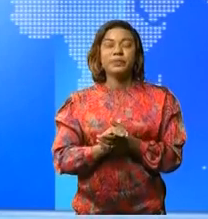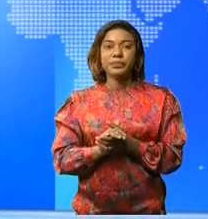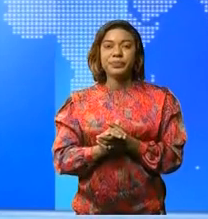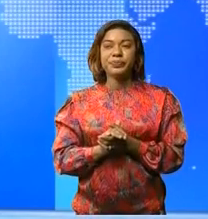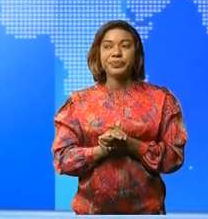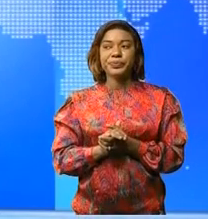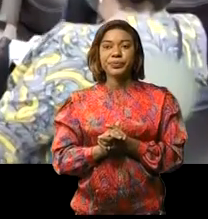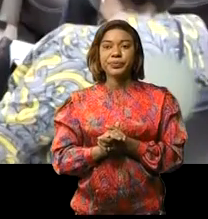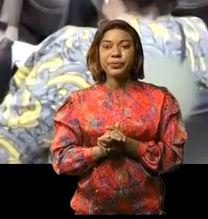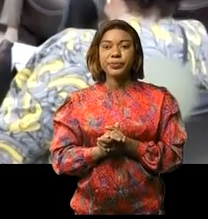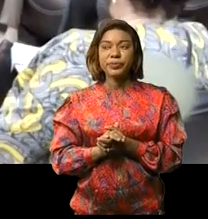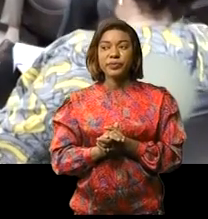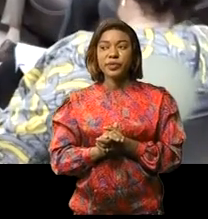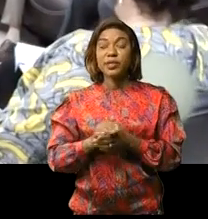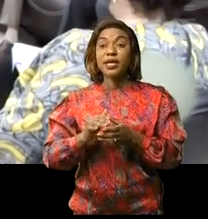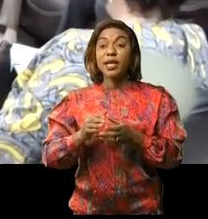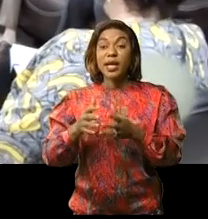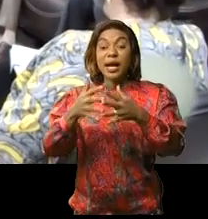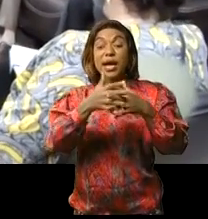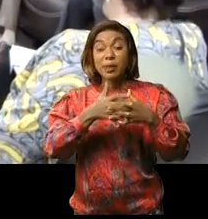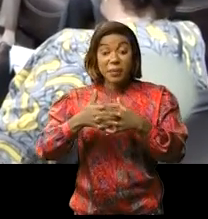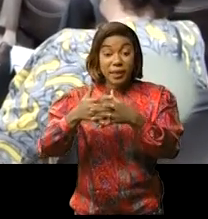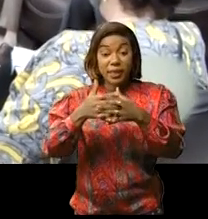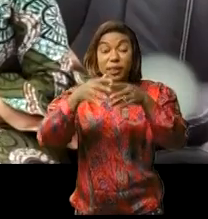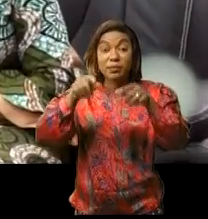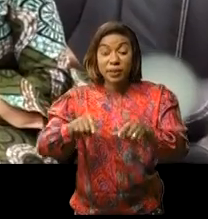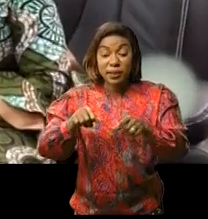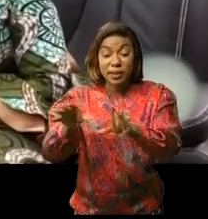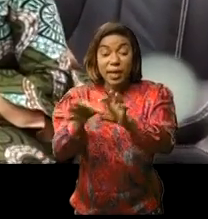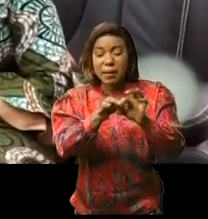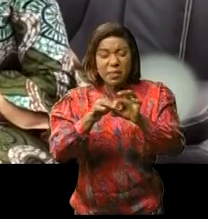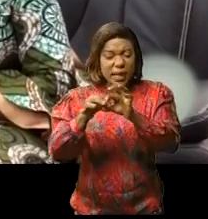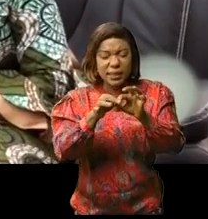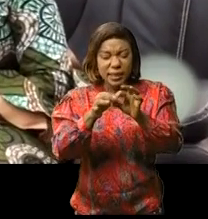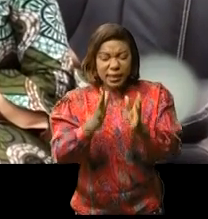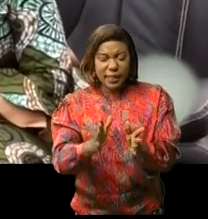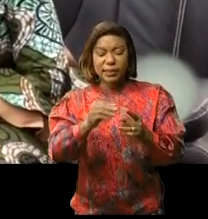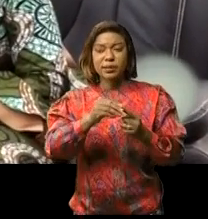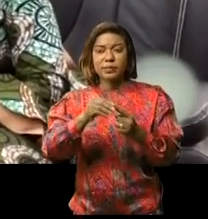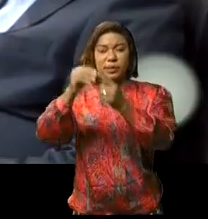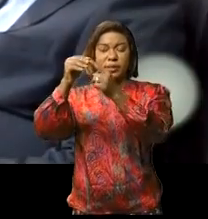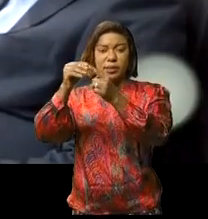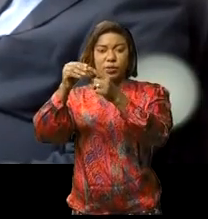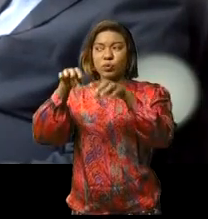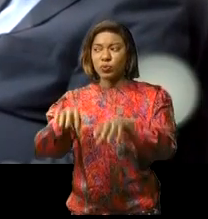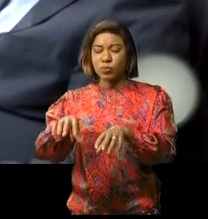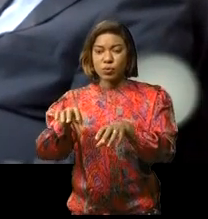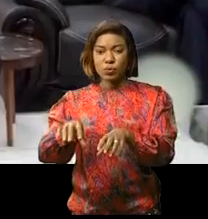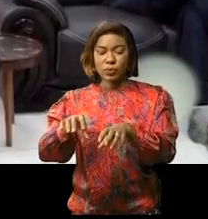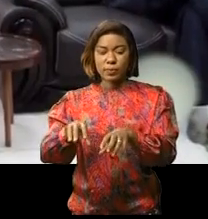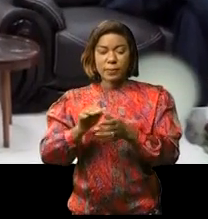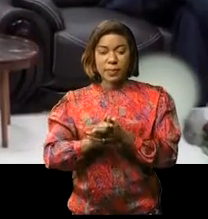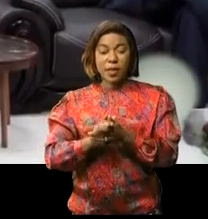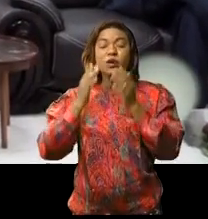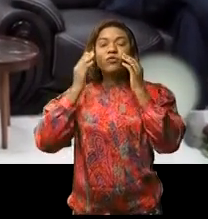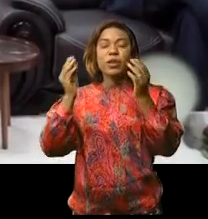reportage. Les États-Unis d'Amérique ont toujours été un partenaire privilégié de la RDC dans le secteur de l'environnement. C'est